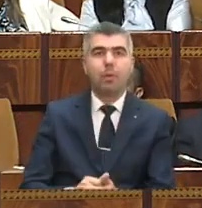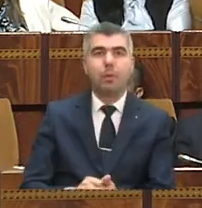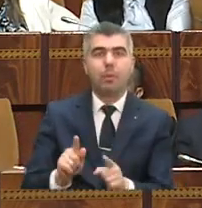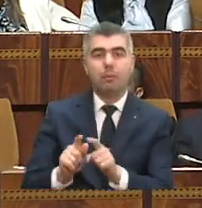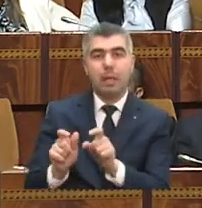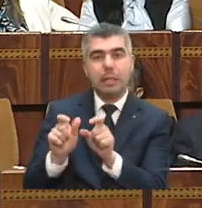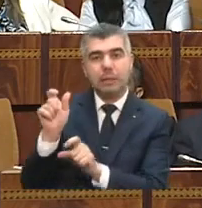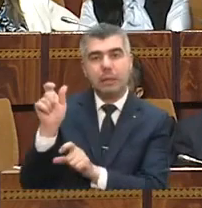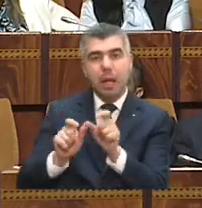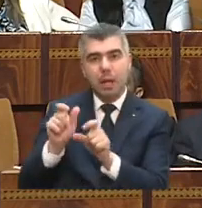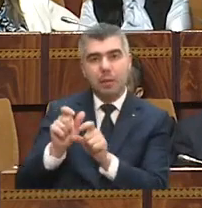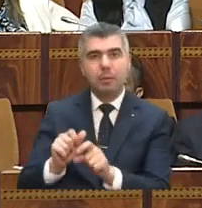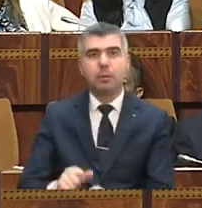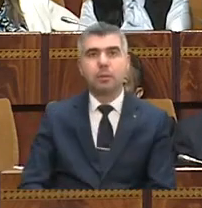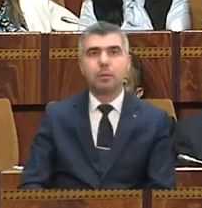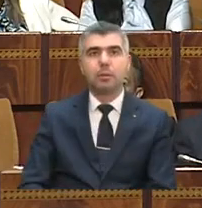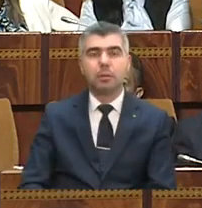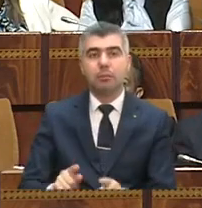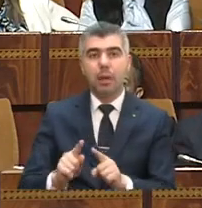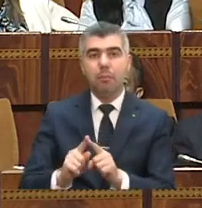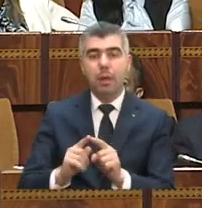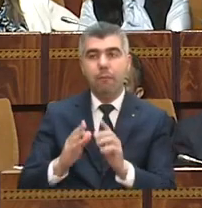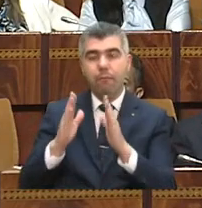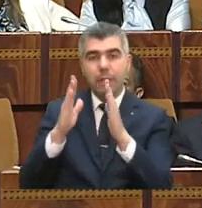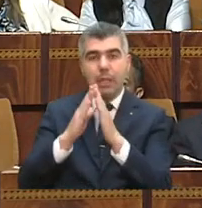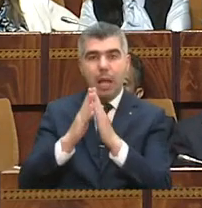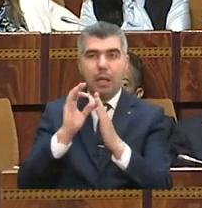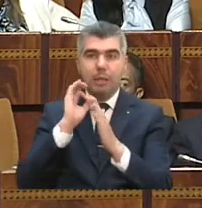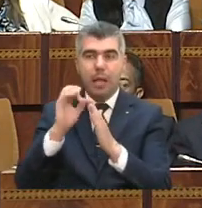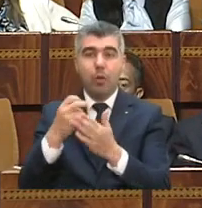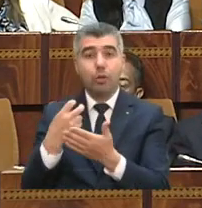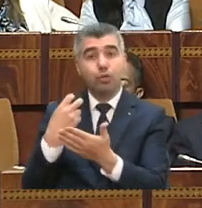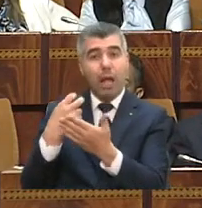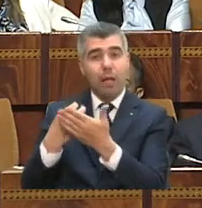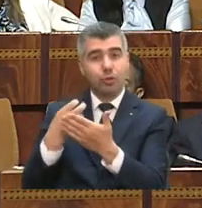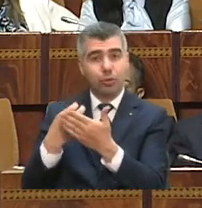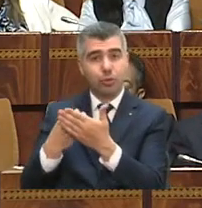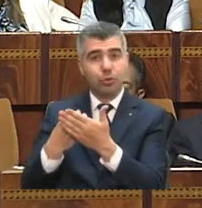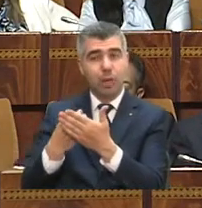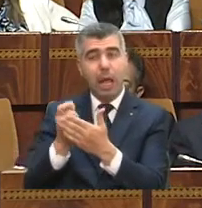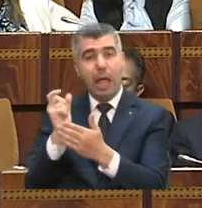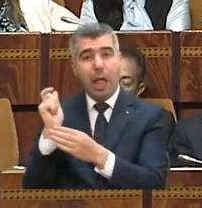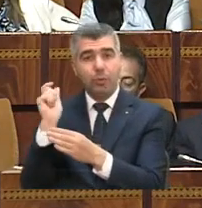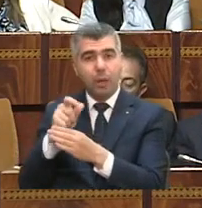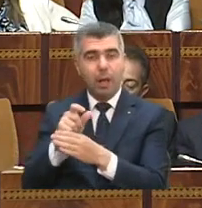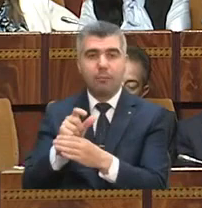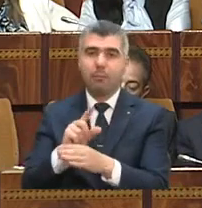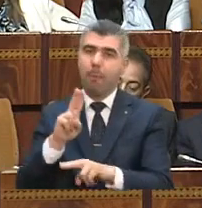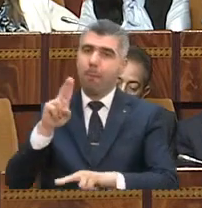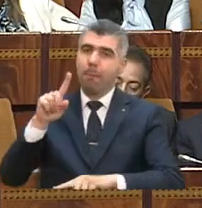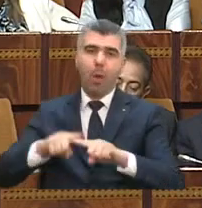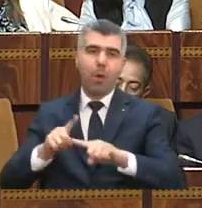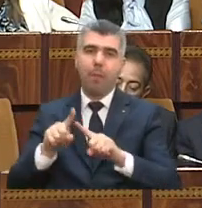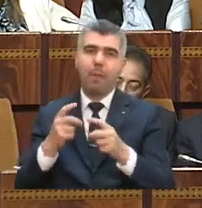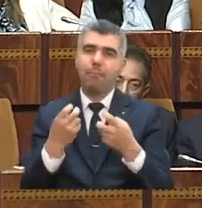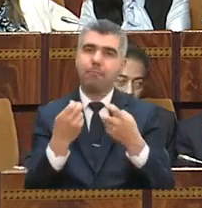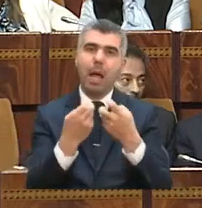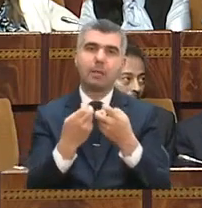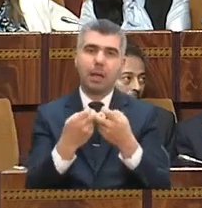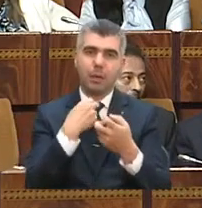اللي ديورهم من زجاج ما خصهمش يزفوا بالحجر على الناس، لأننا